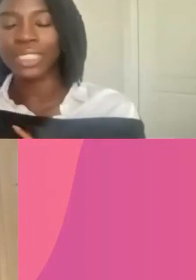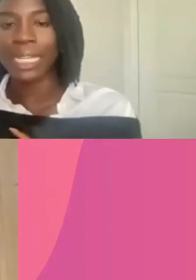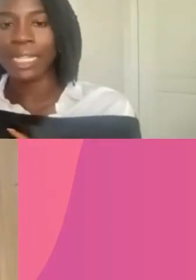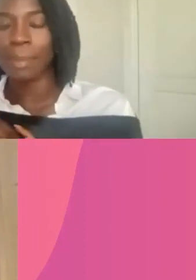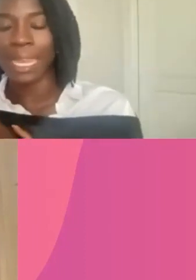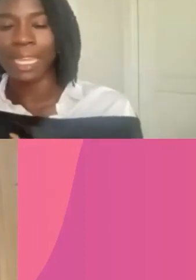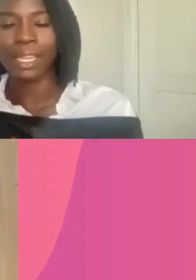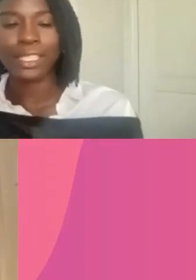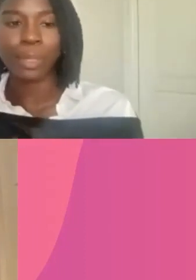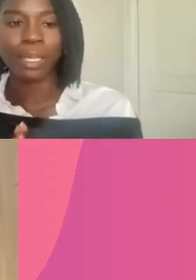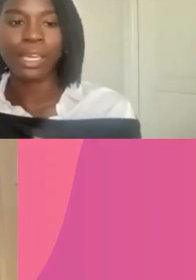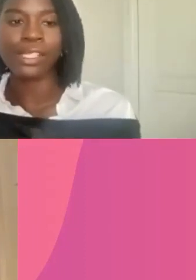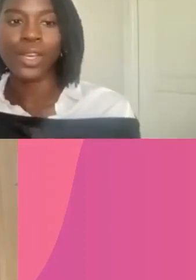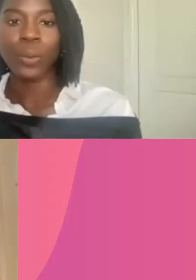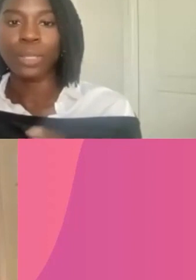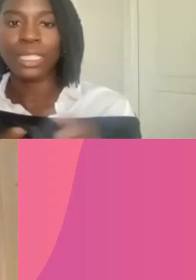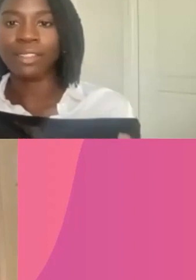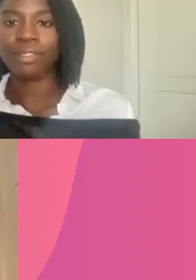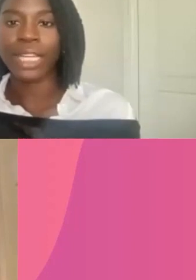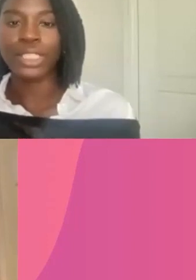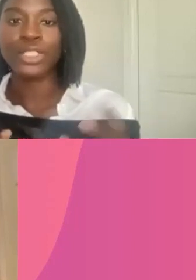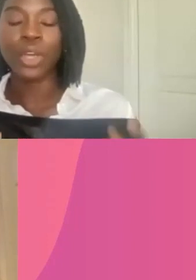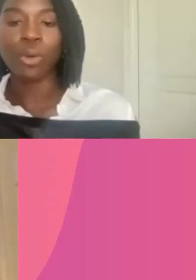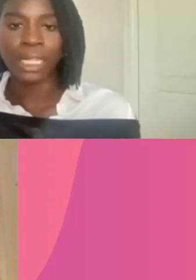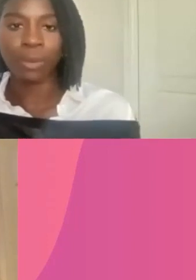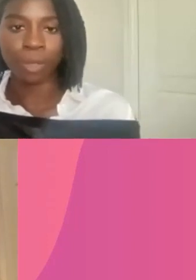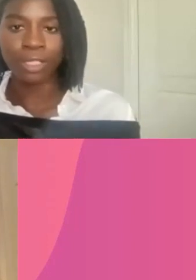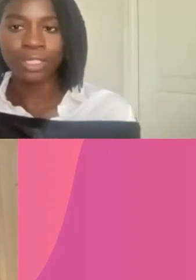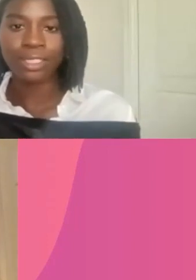Et c'était également un problème de notre part